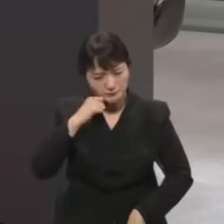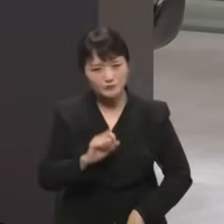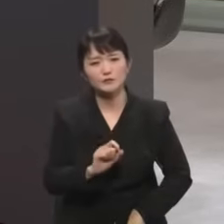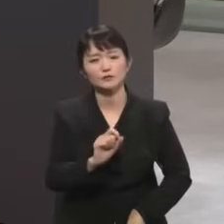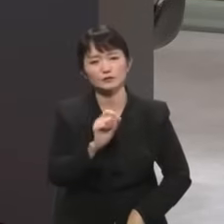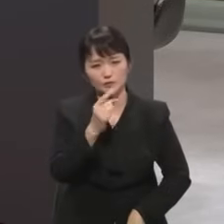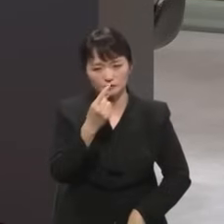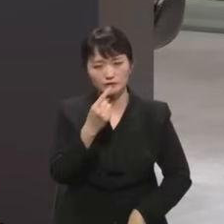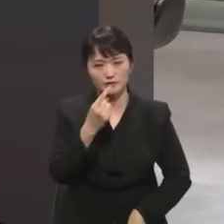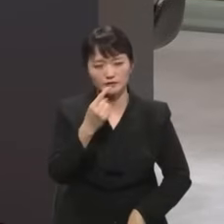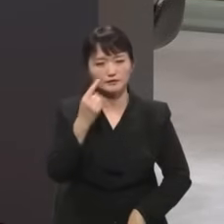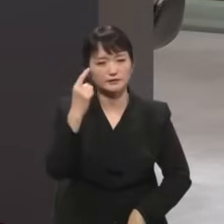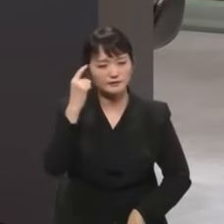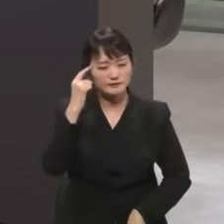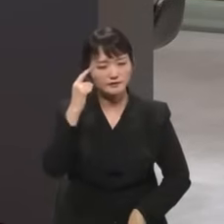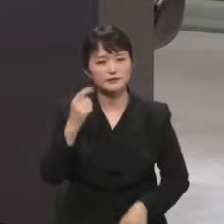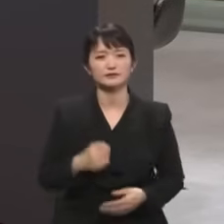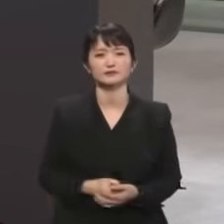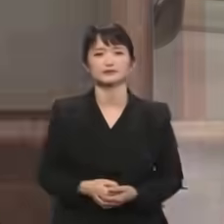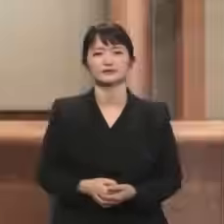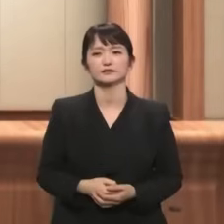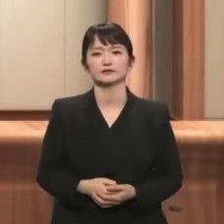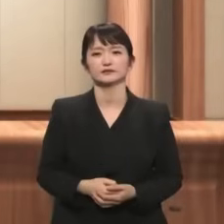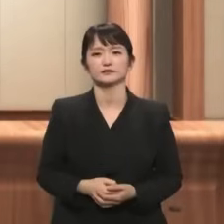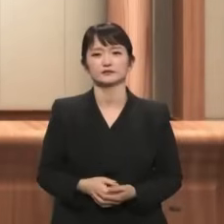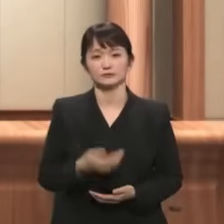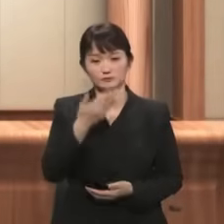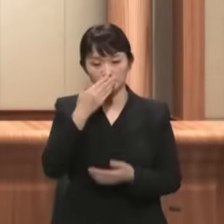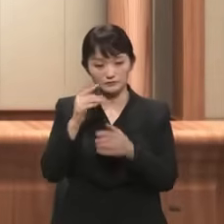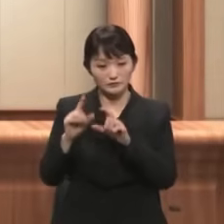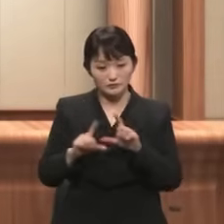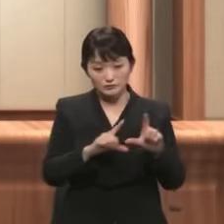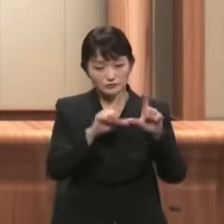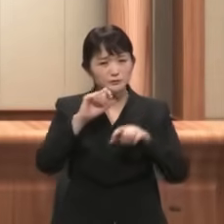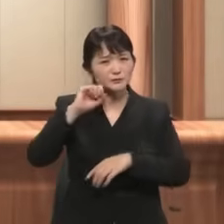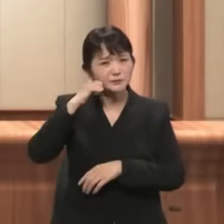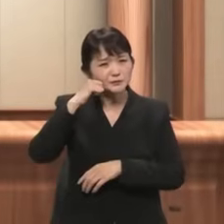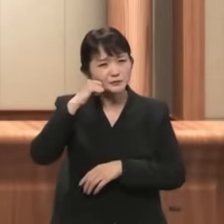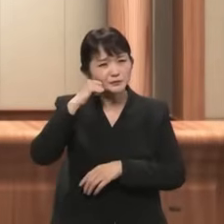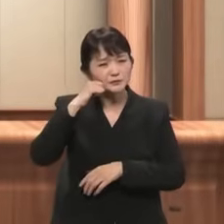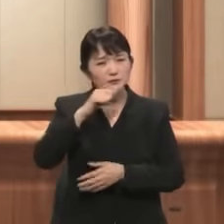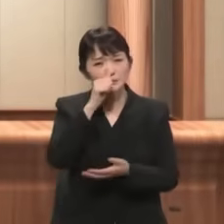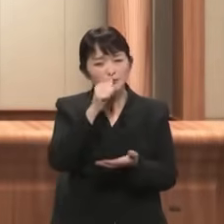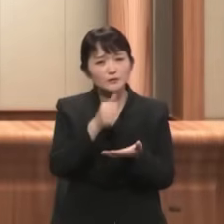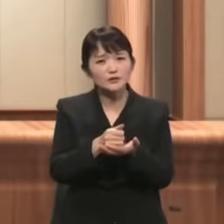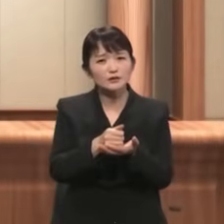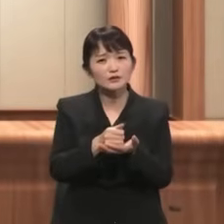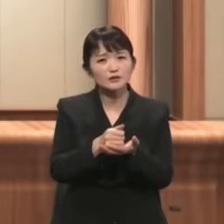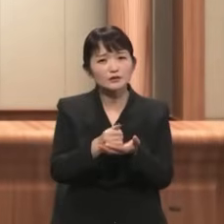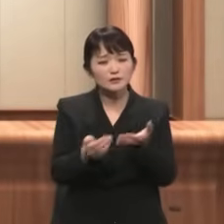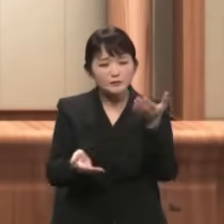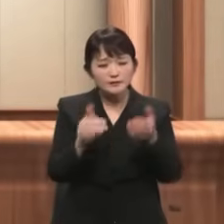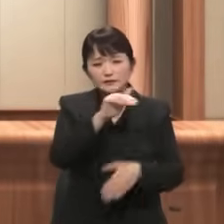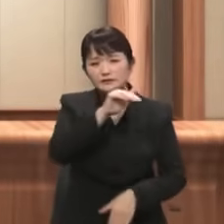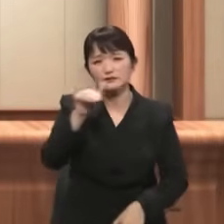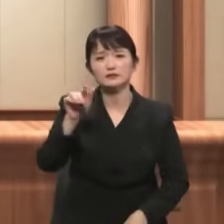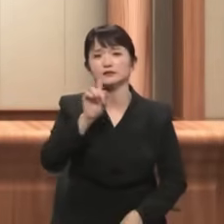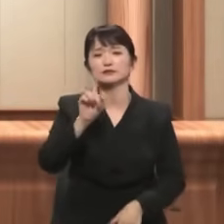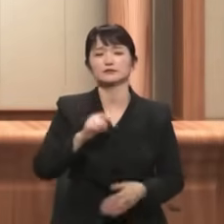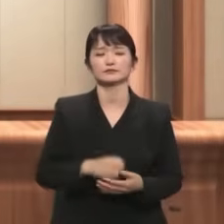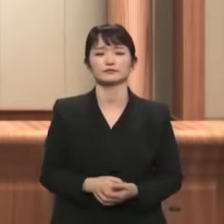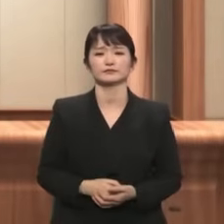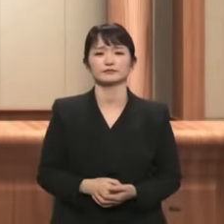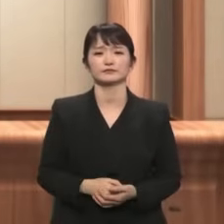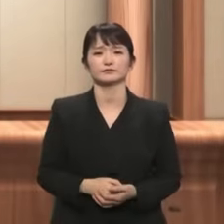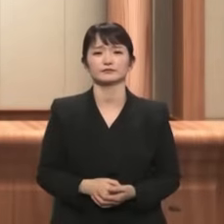고려 그러니까이 생활고에 따른 범죄 판단 기준은 어떤 식으로 좀 내려지는 거예요네 이게 생활 고라고